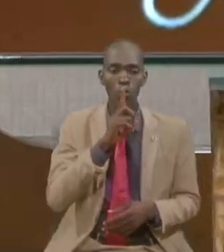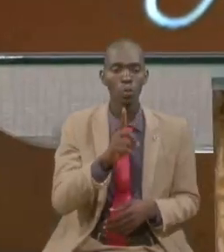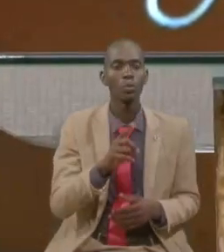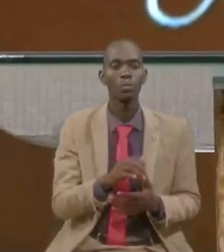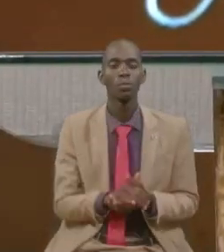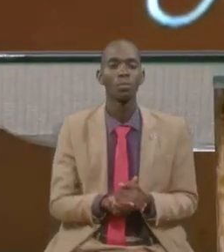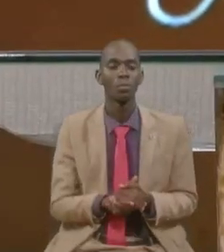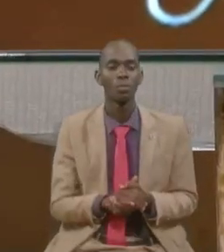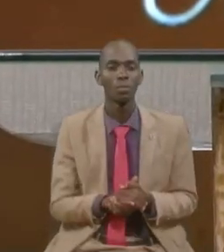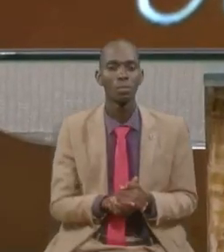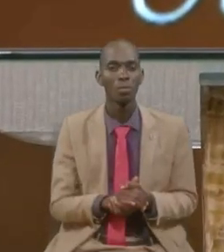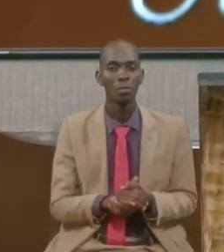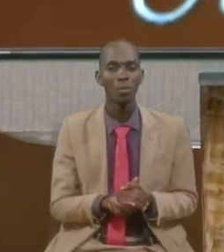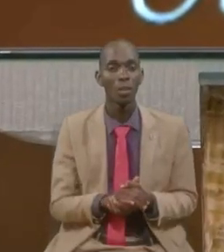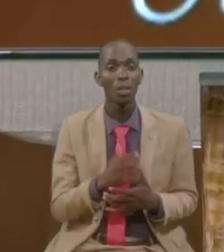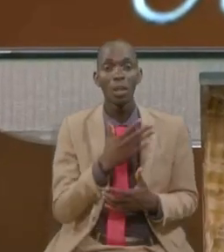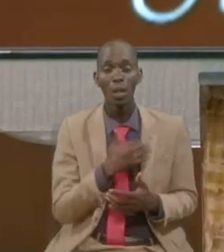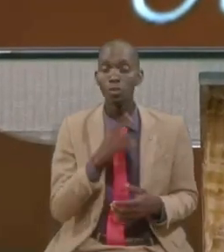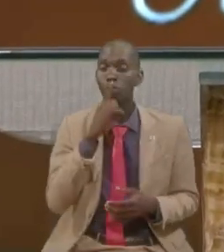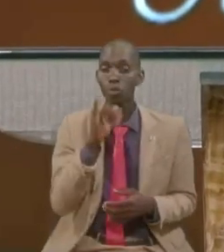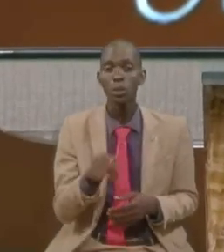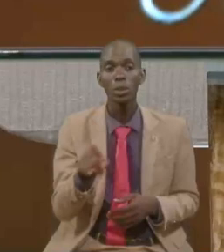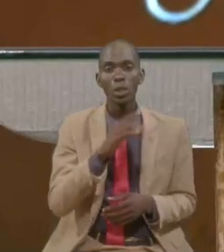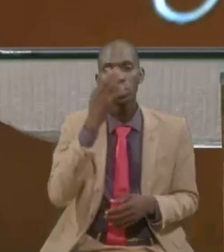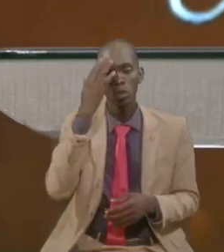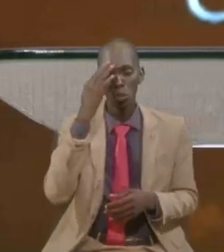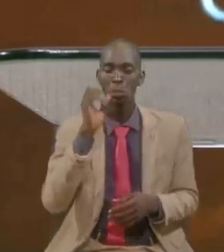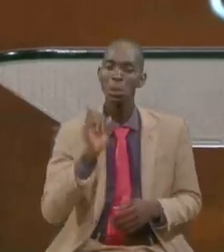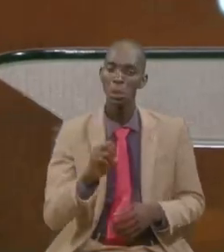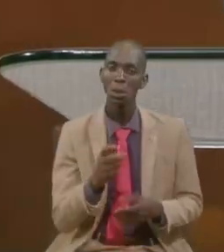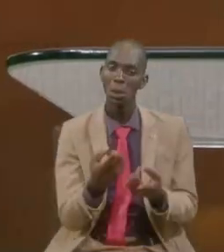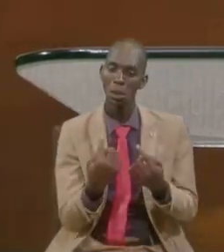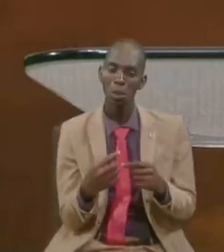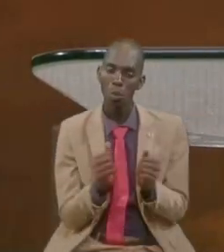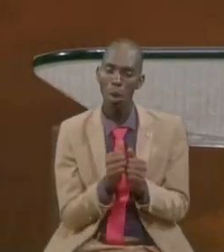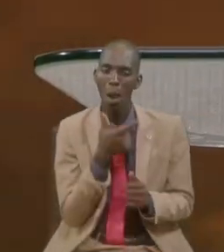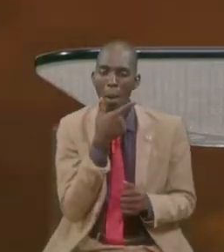Il a envoyé auprès de lui leurs disciples avec les Hérodiens qui disent « Maître, nous savons que tu